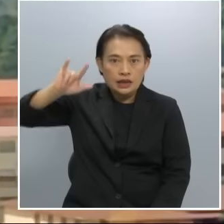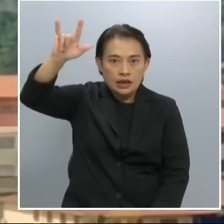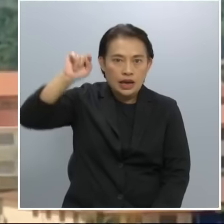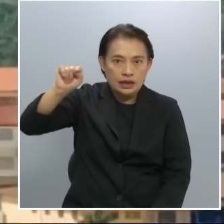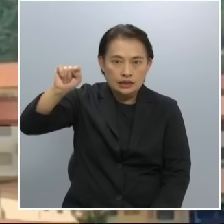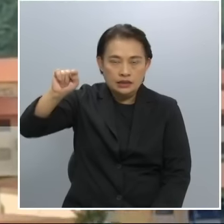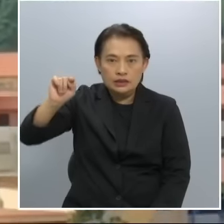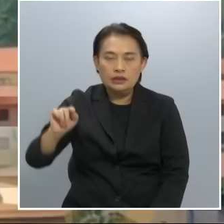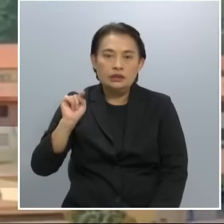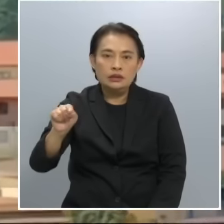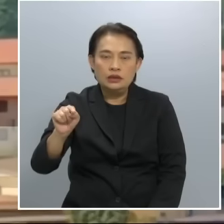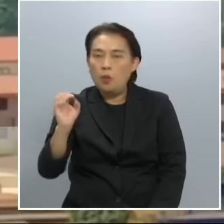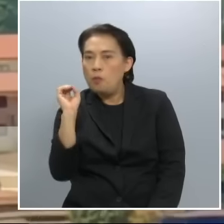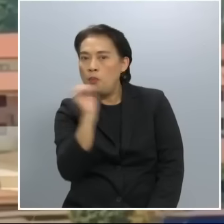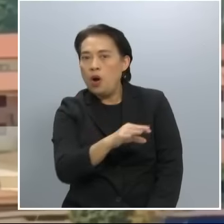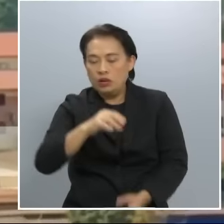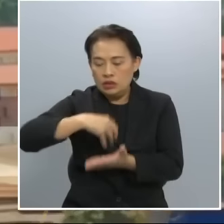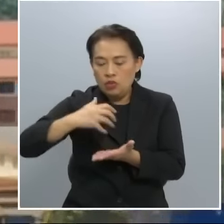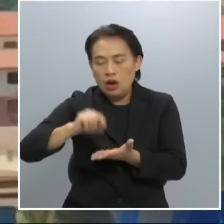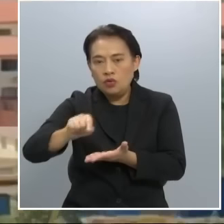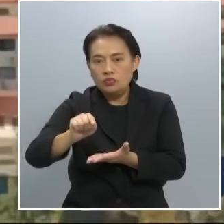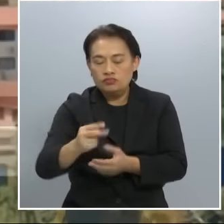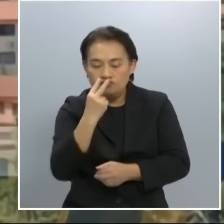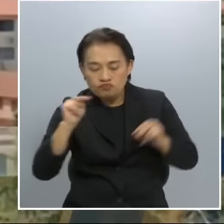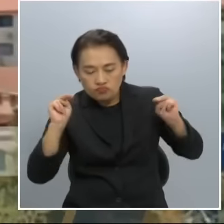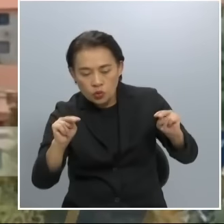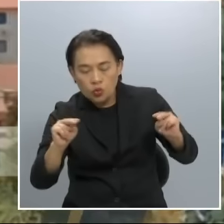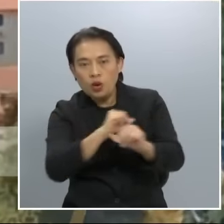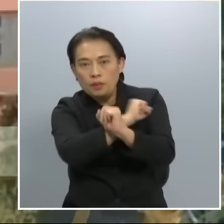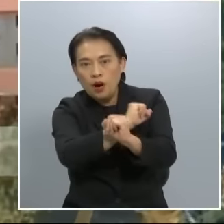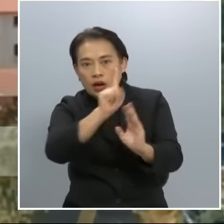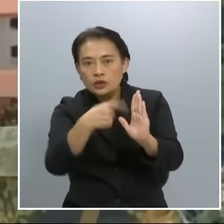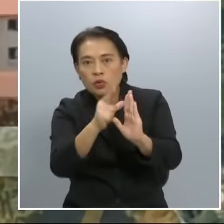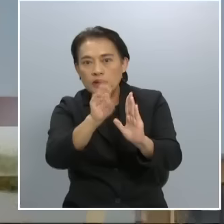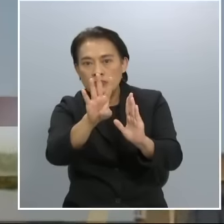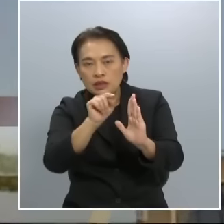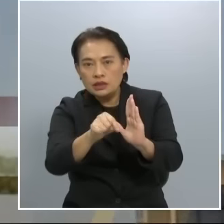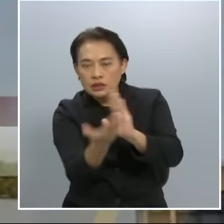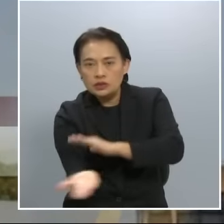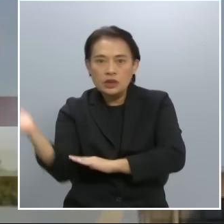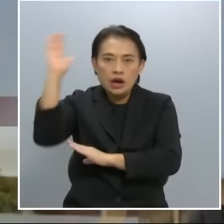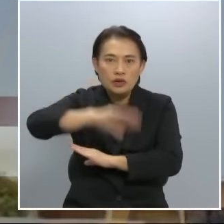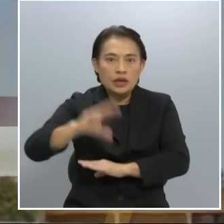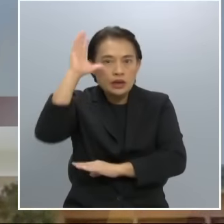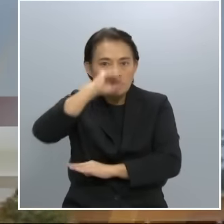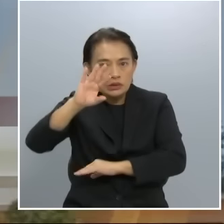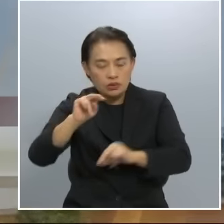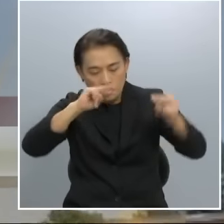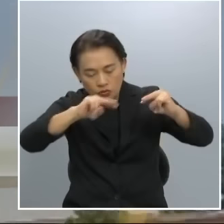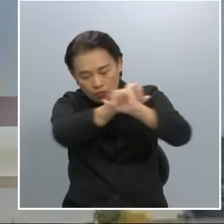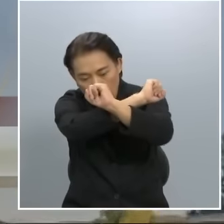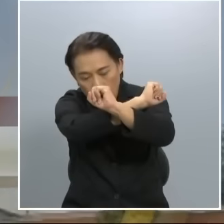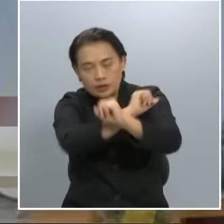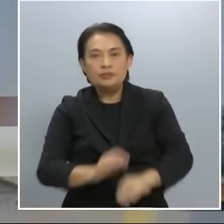านตลอดเวลาเลยเฝ้าระวังเตรียม24ชั่วโมงเมื่อวานนี้ช่วงเย็นโฆษกกองทัพอากาศก็บอกน